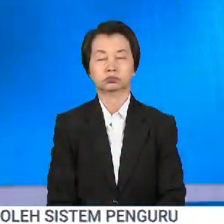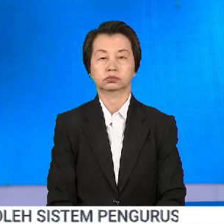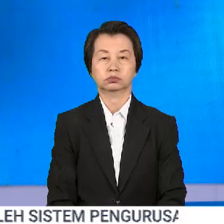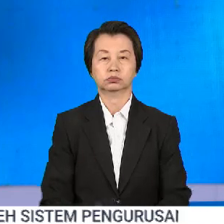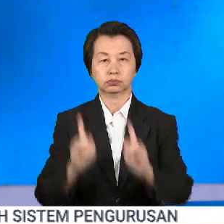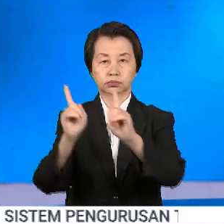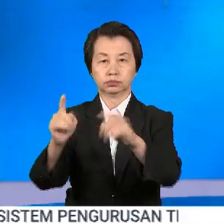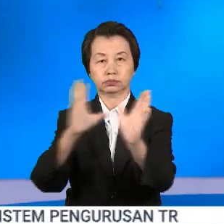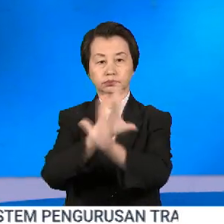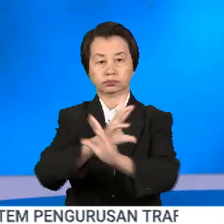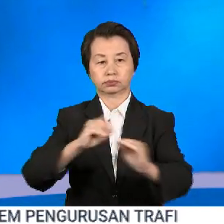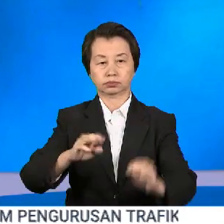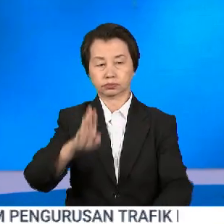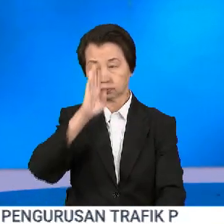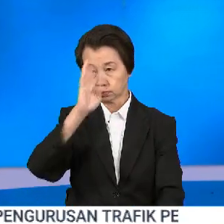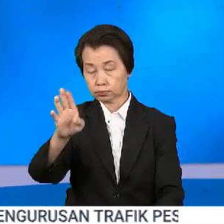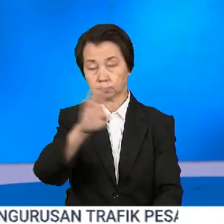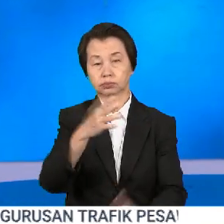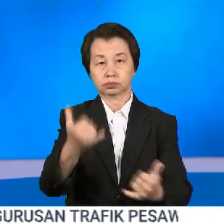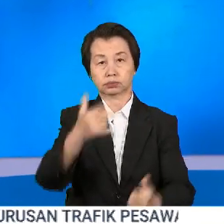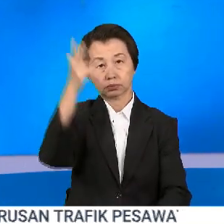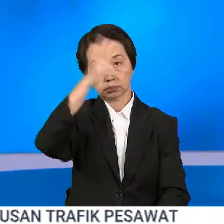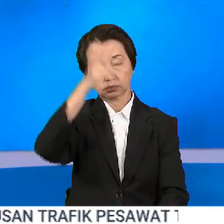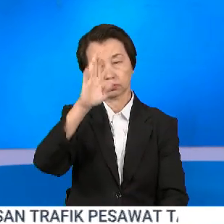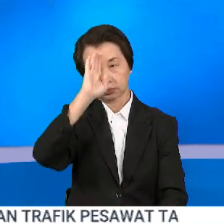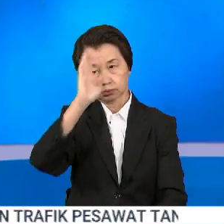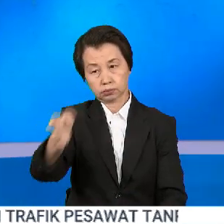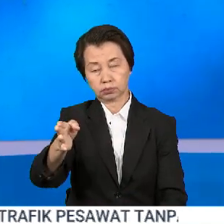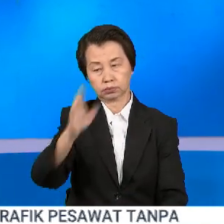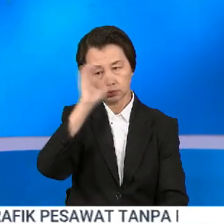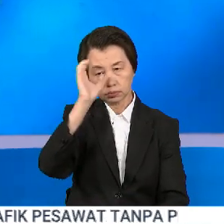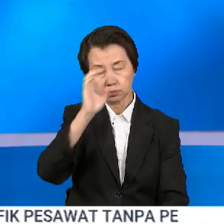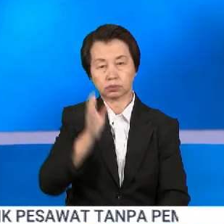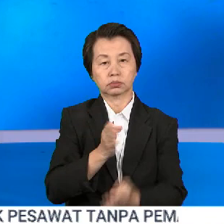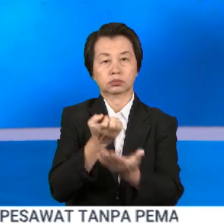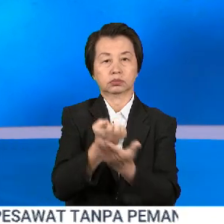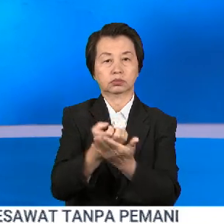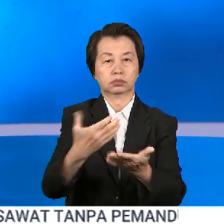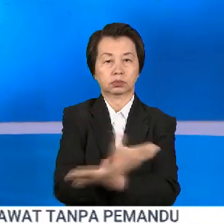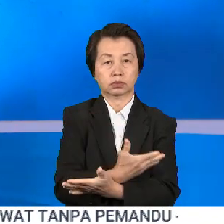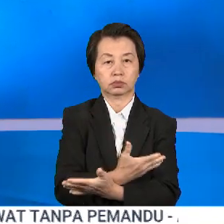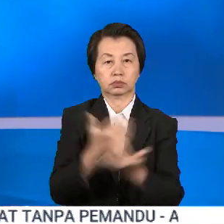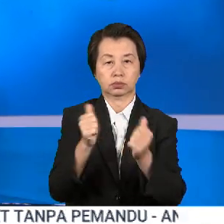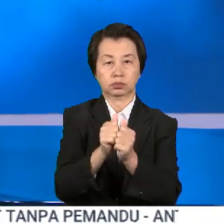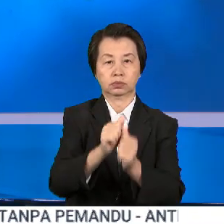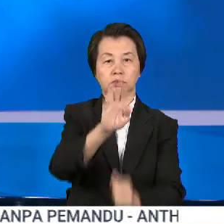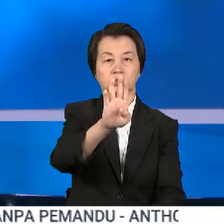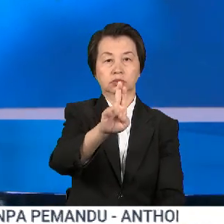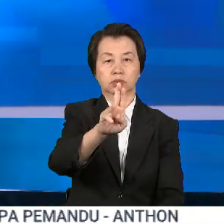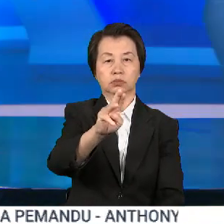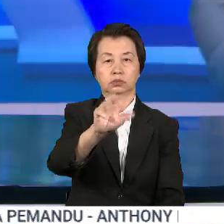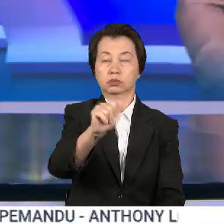Kita ke Bumi Kenyalang, antara fokus hari ini iaitu kerajaan negeri fokus teroka sektor ekonomi baru. Perinciannya bersama Bu Mawin.